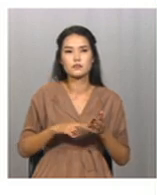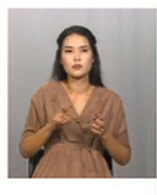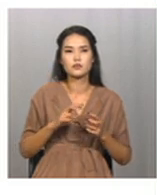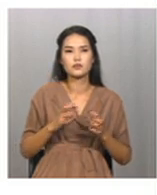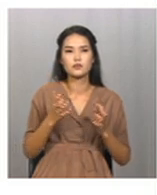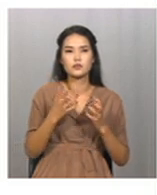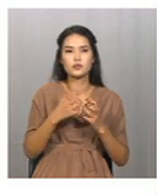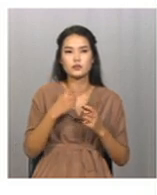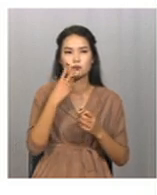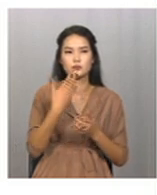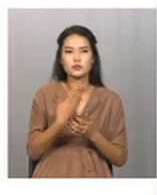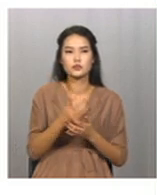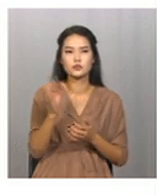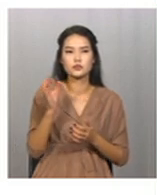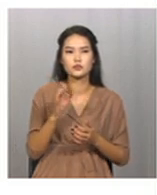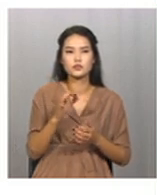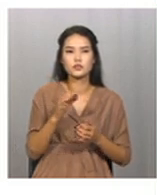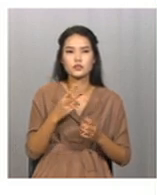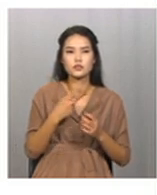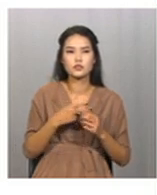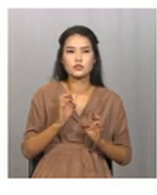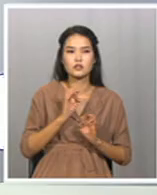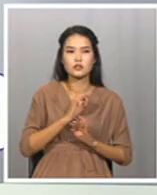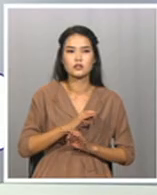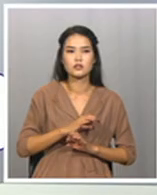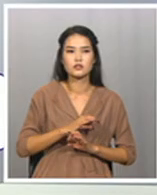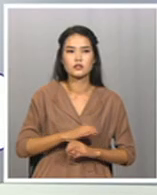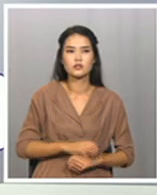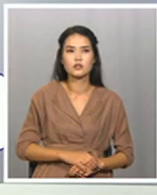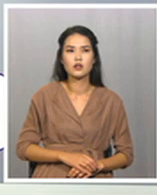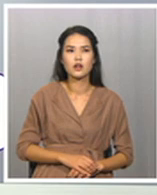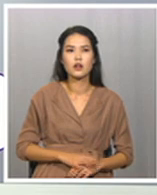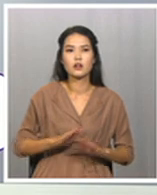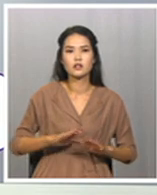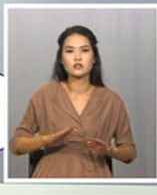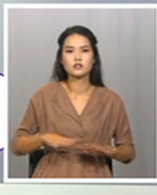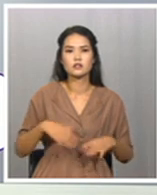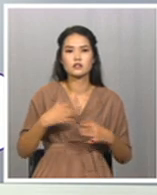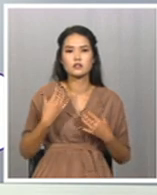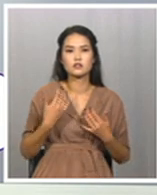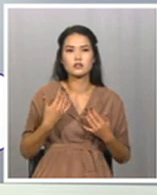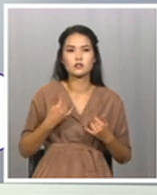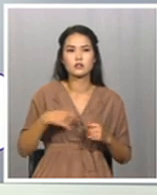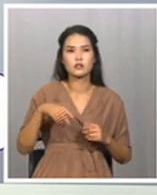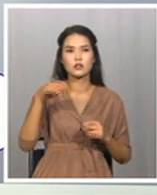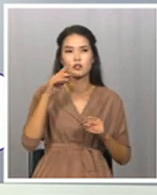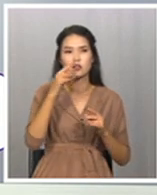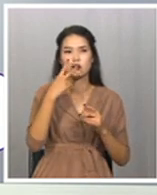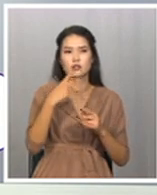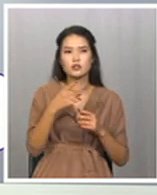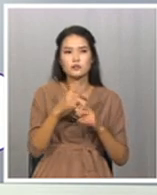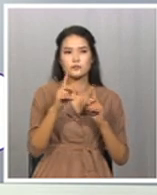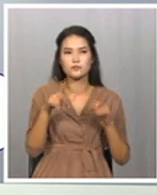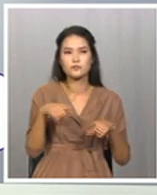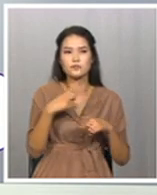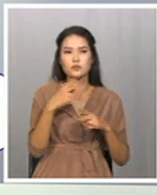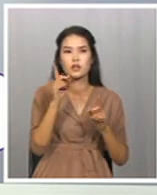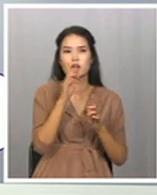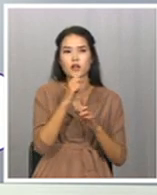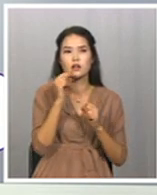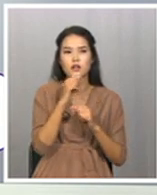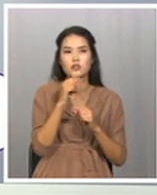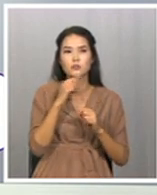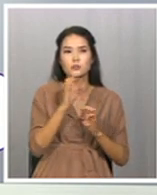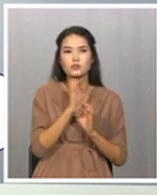сандық көрсеткіштер жүйесі кеңінен пайдаланылады. Оқушылар, енді экранға назар аударып қарасаңыздар, экономикалық